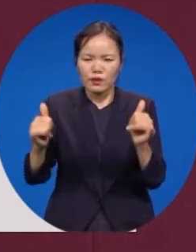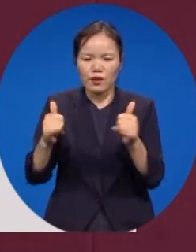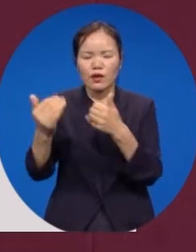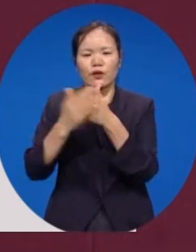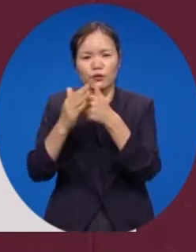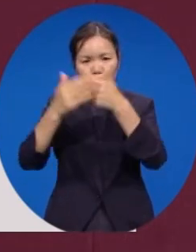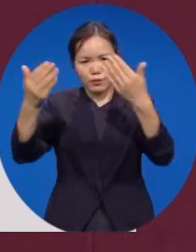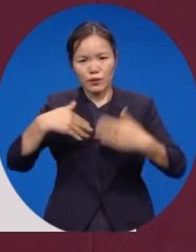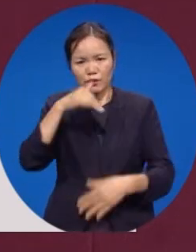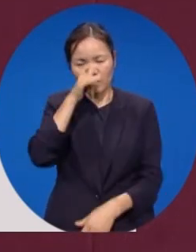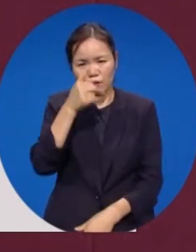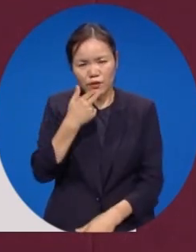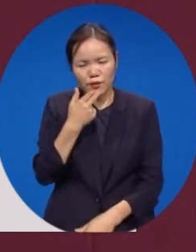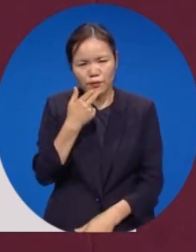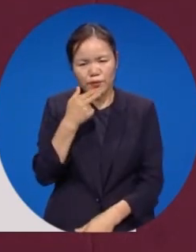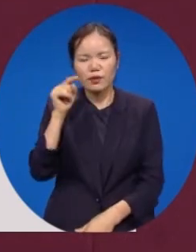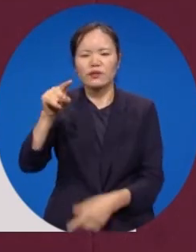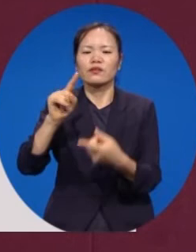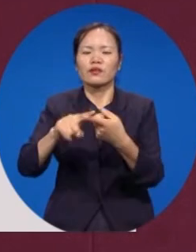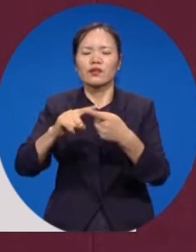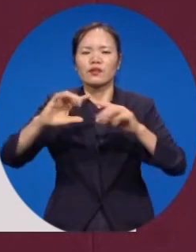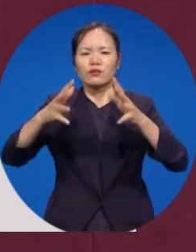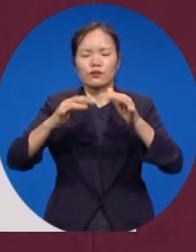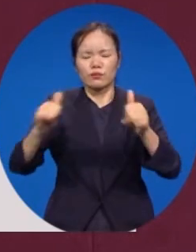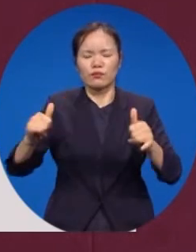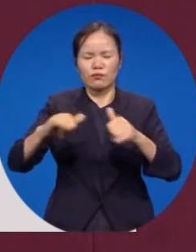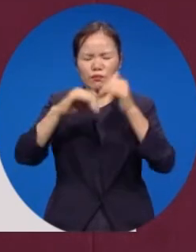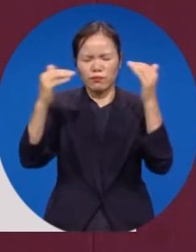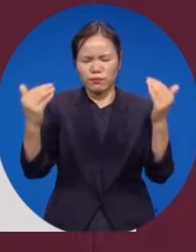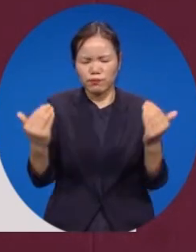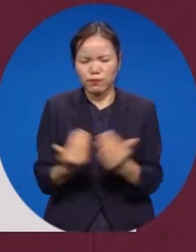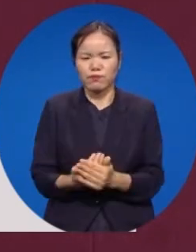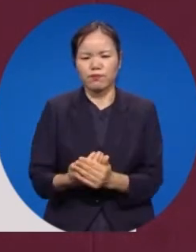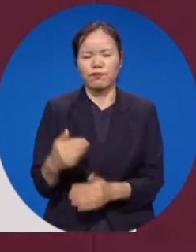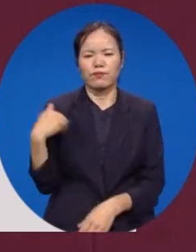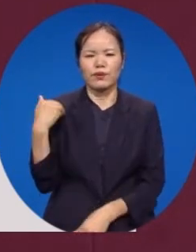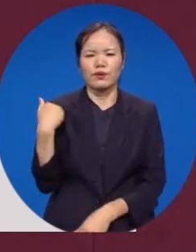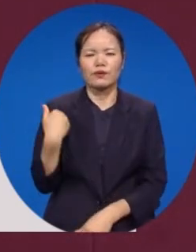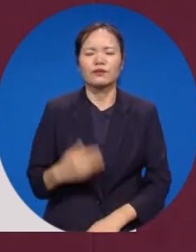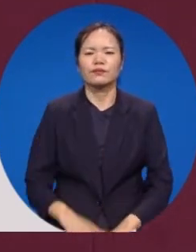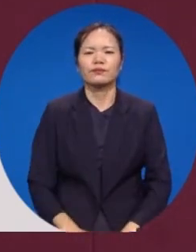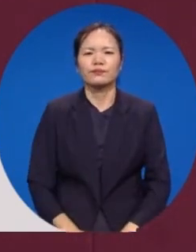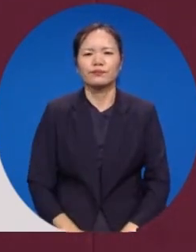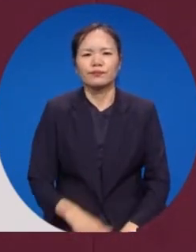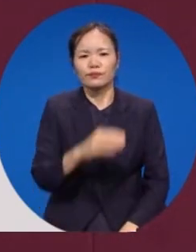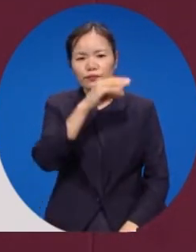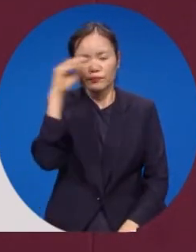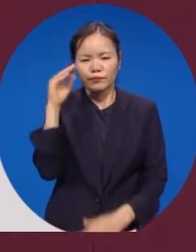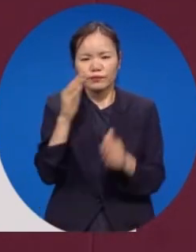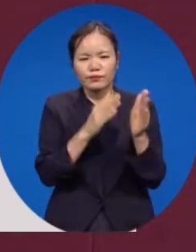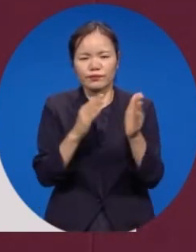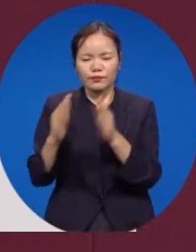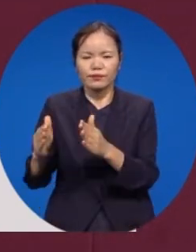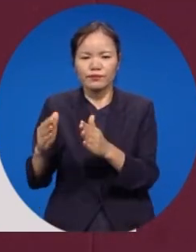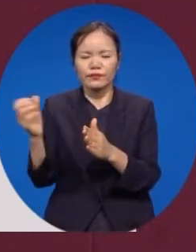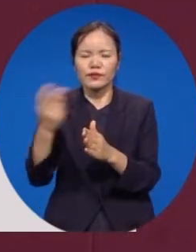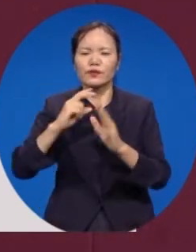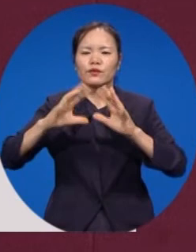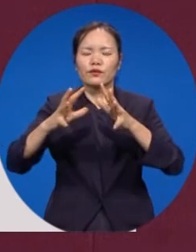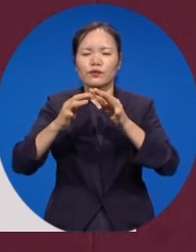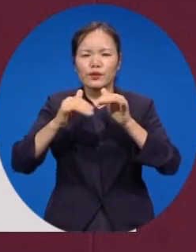받고는 있는지 국민들은 전혀 모르고 있습니다. 제대로 준비하고